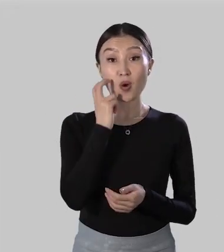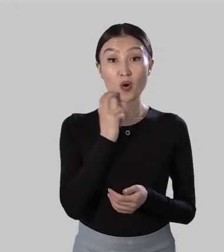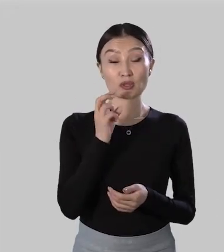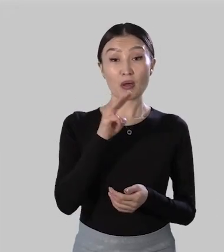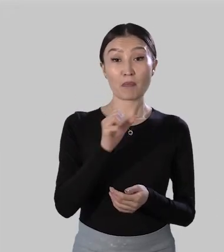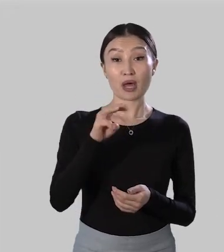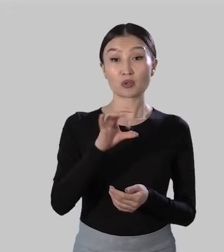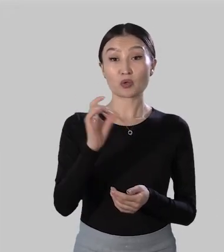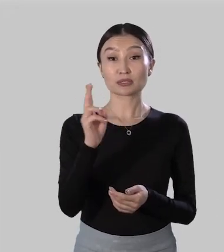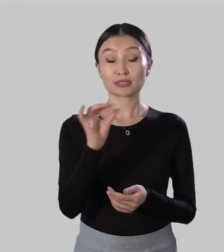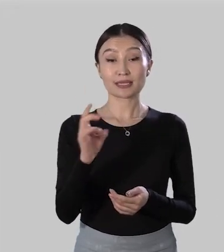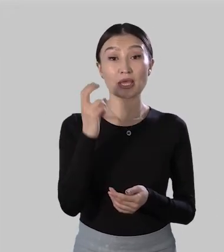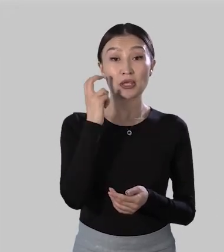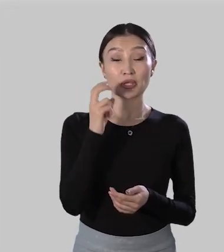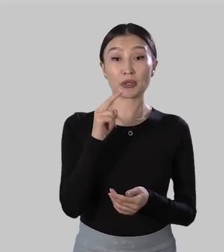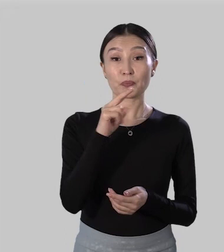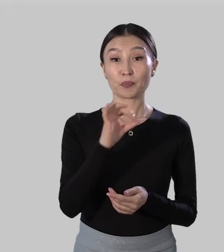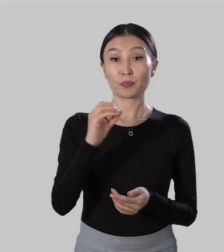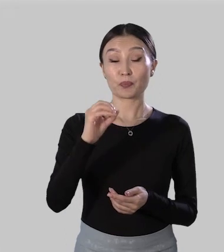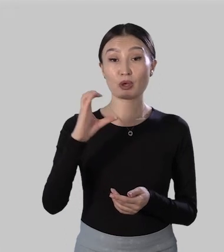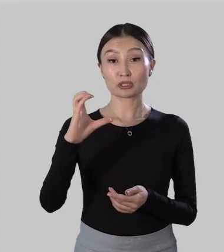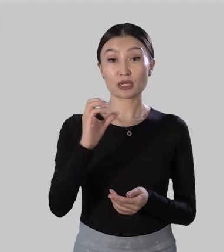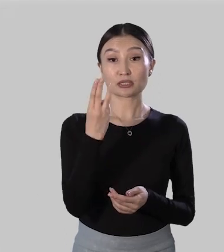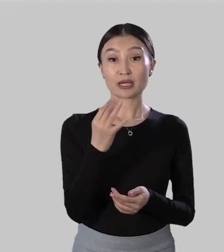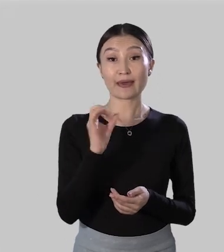Кот Матроскин и пес Шарик.